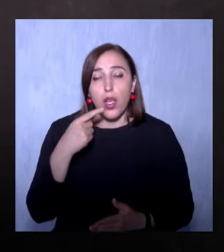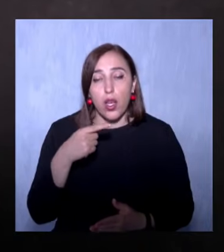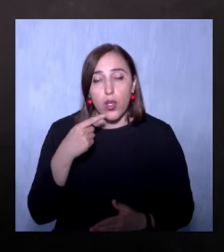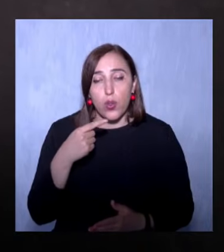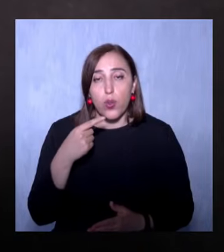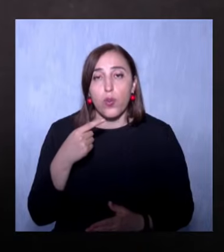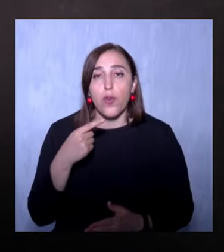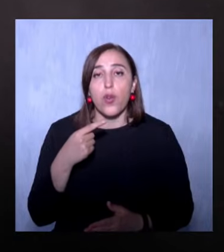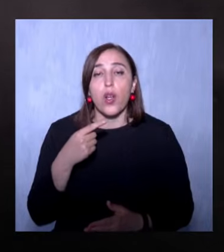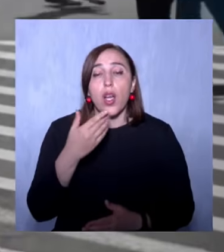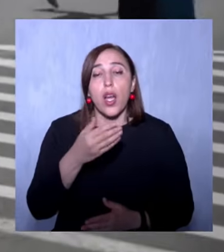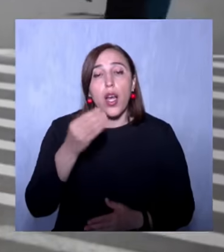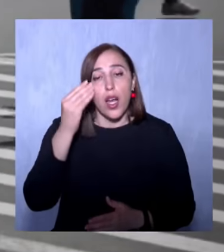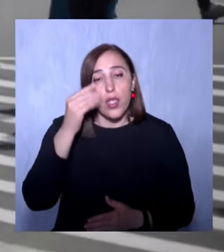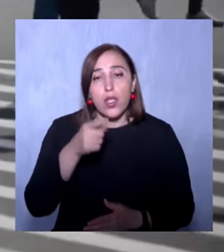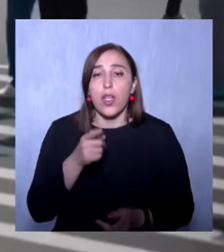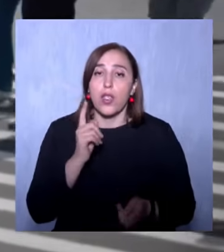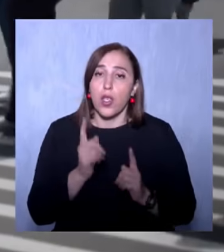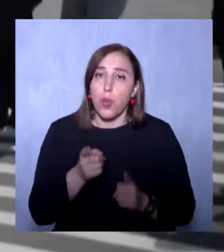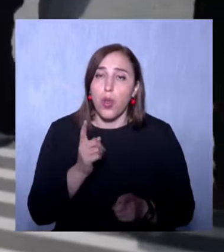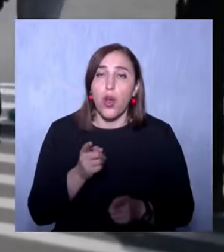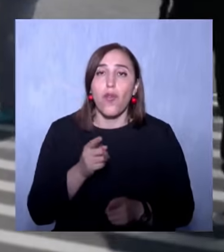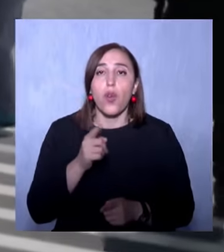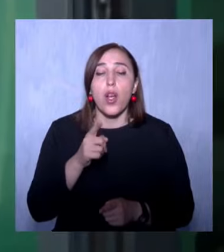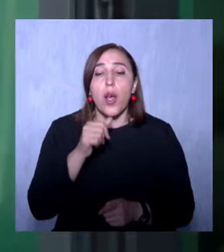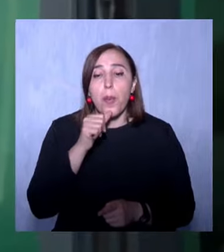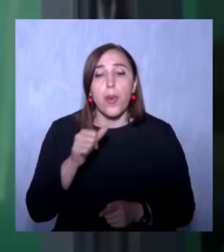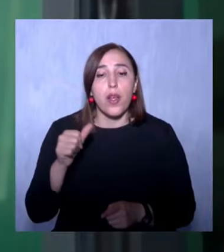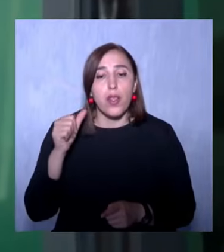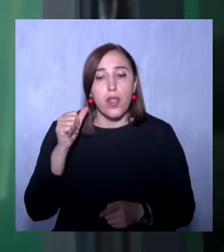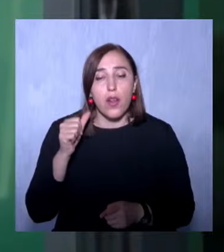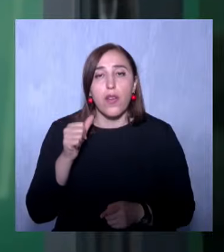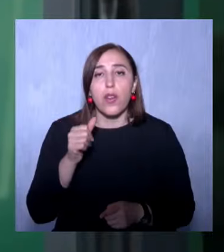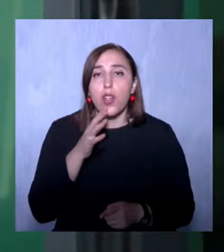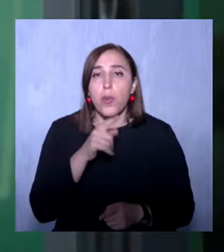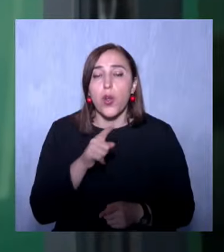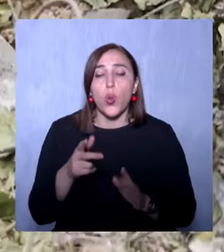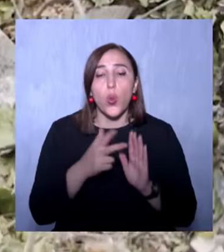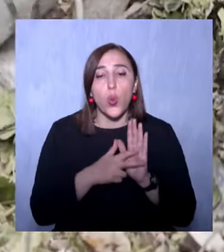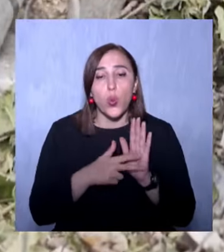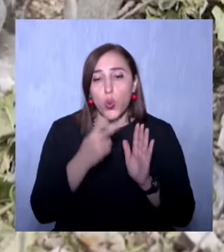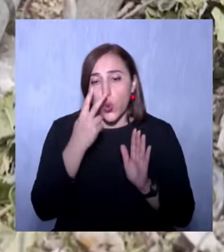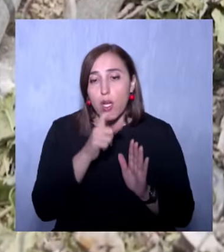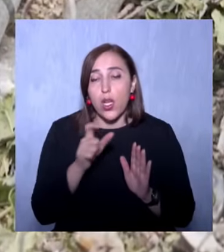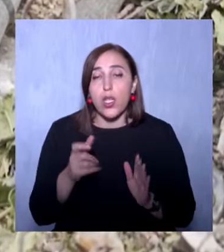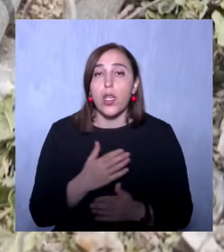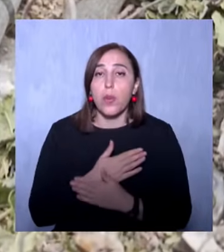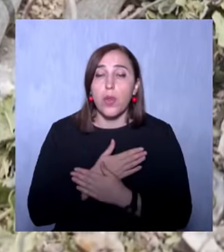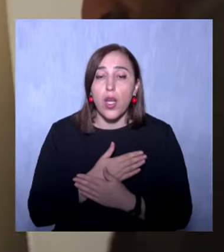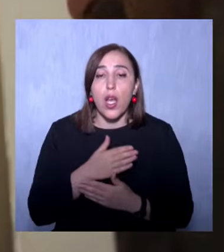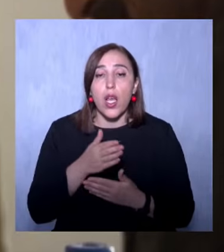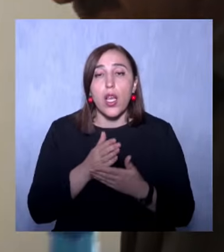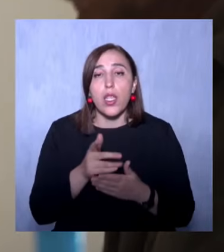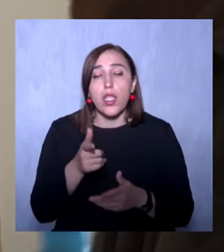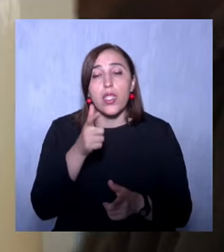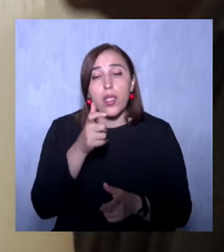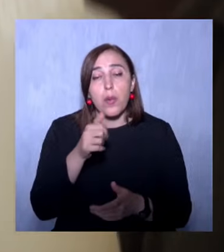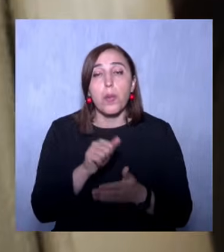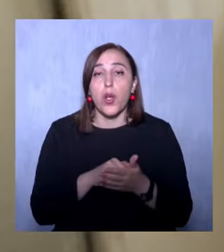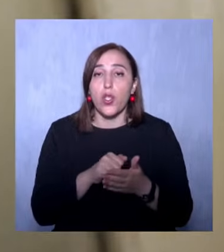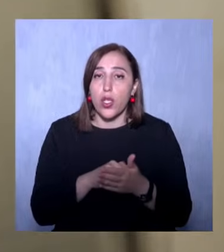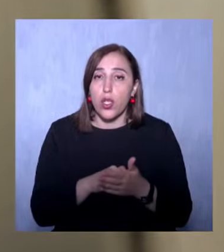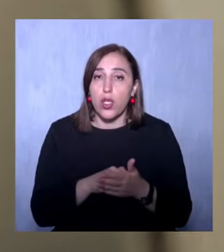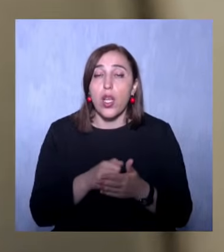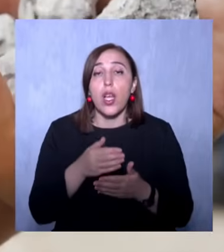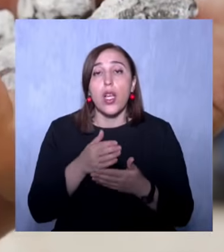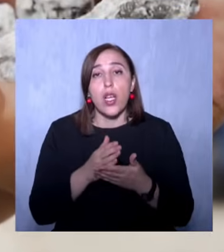այս ենթադրությունը հիմնավոր է։ Անցած 1 տարվա ընթացքում զոհվել է 80 խաղաղ բնակիչ, նրանց միայն կեսը հեռահար զենքից,